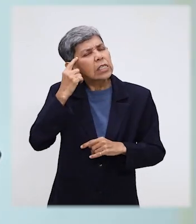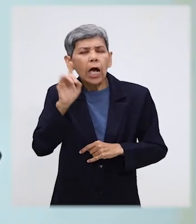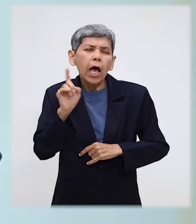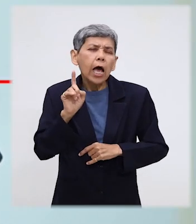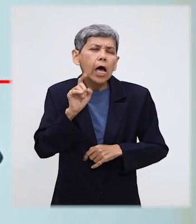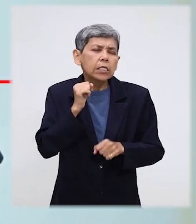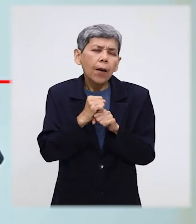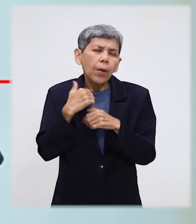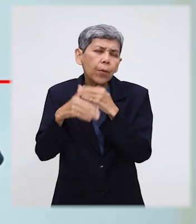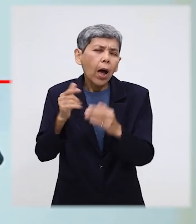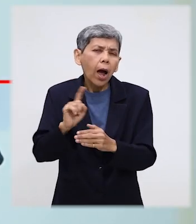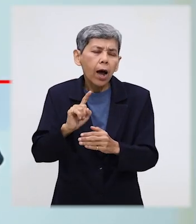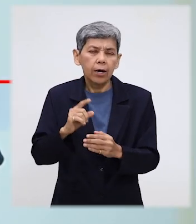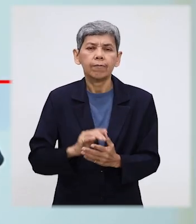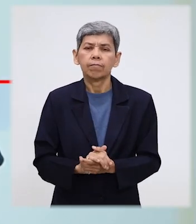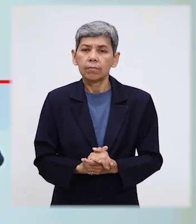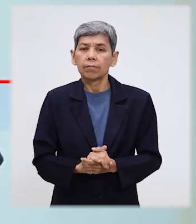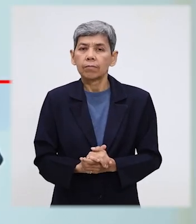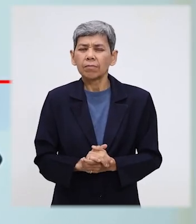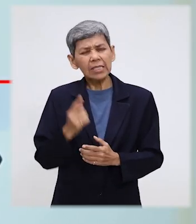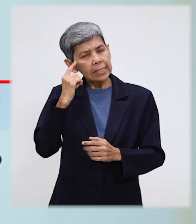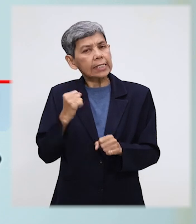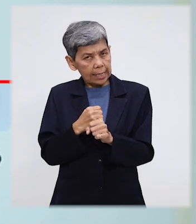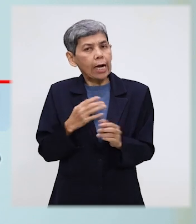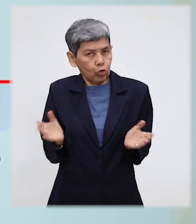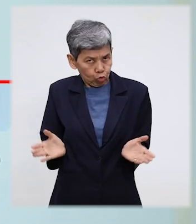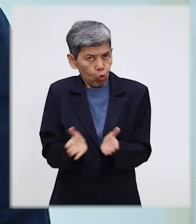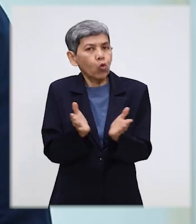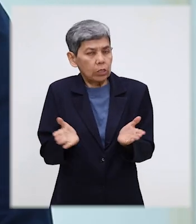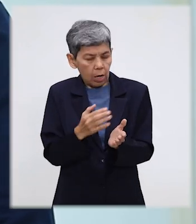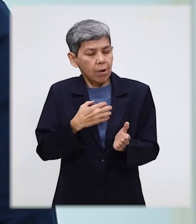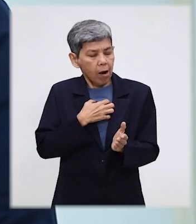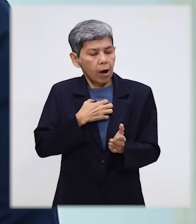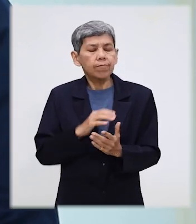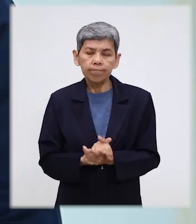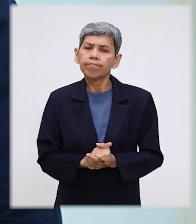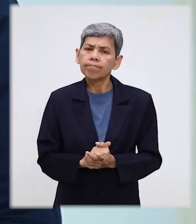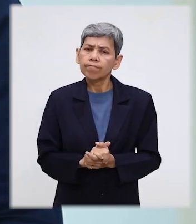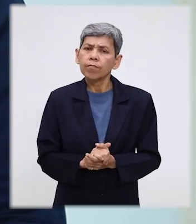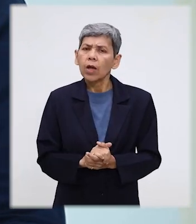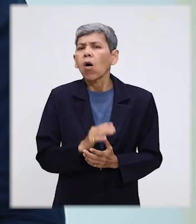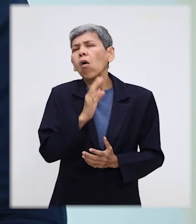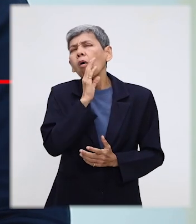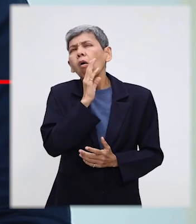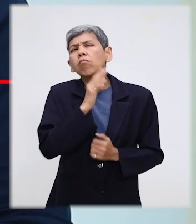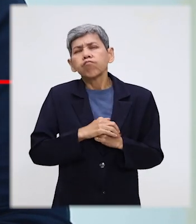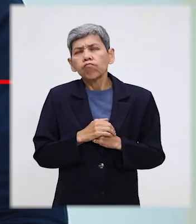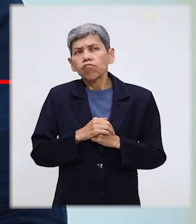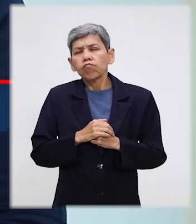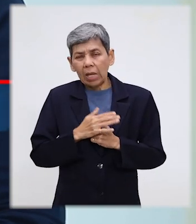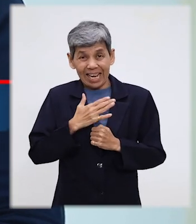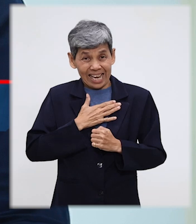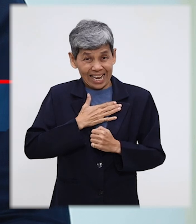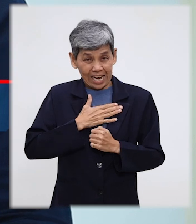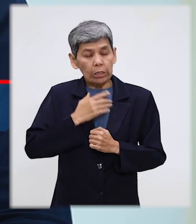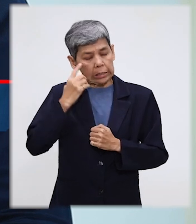รือว่ามันสามารถไปต่อได้ขนาดไหนคะในส่วนของที่เราจะส่งเสริมศักยภาพเขาอะค่ะ ถ้าเป็นฝั่งของน้ำอะค่